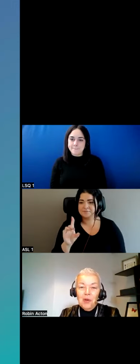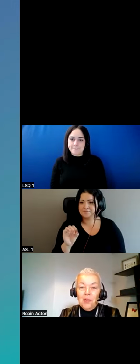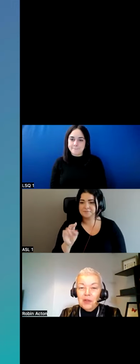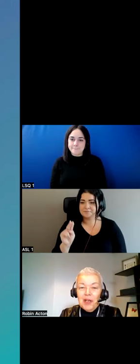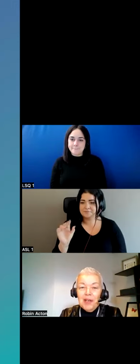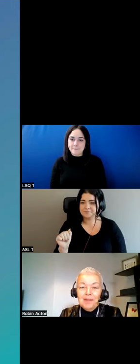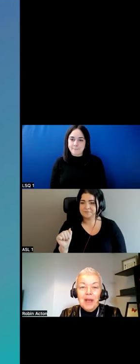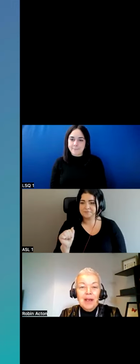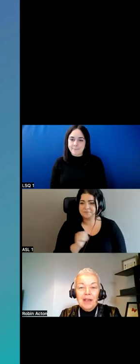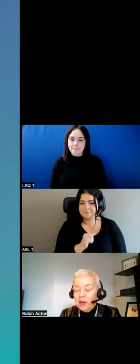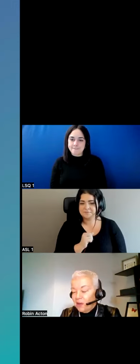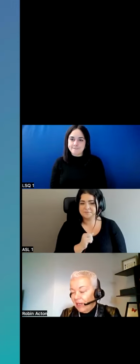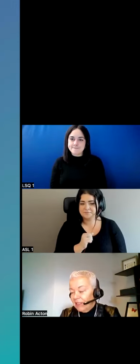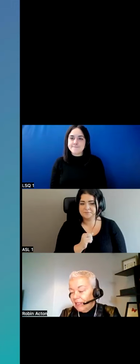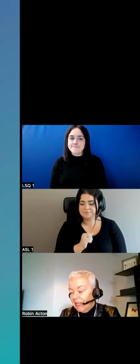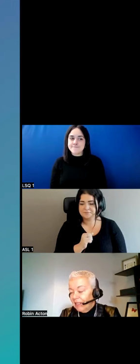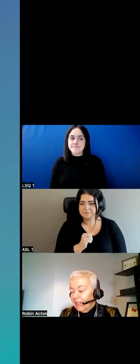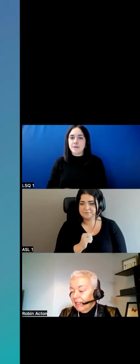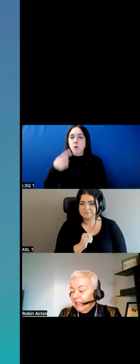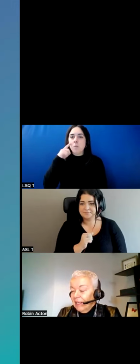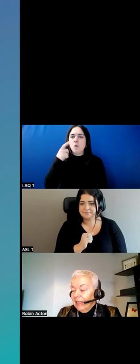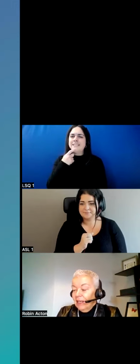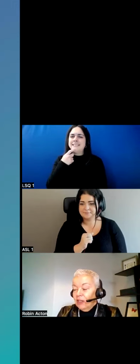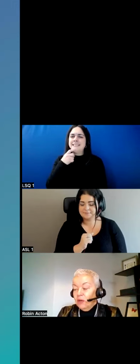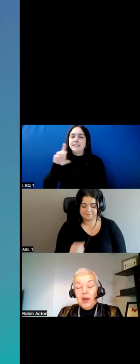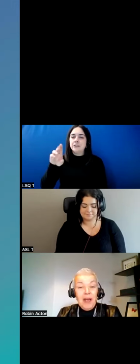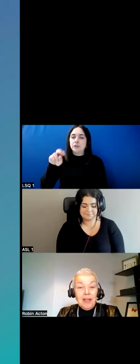Et je vais poser la première question à Donna. Donna,